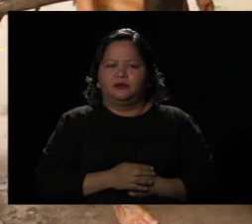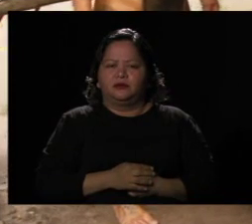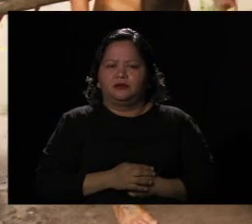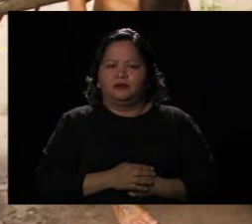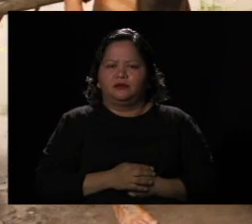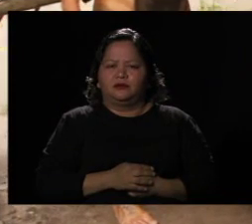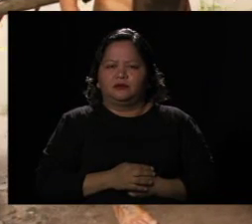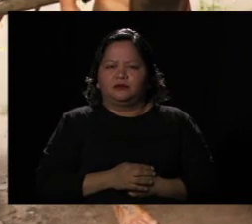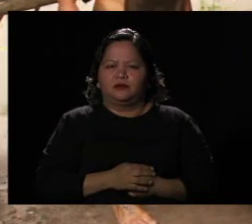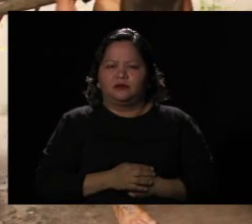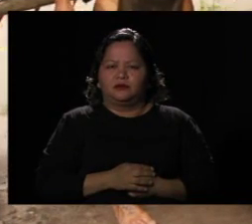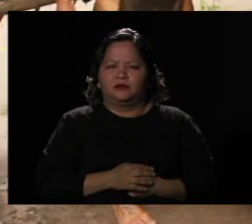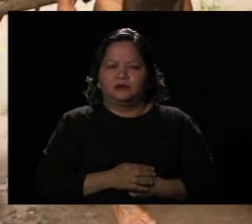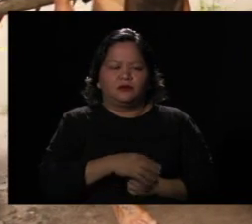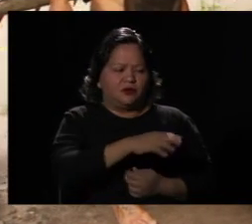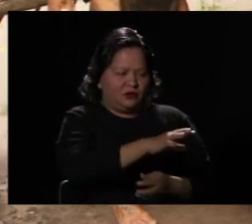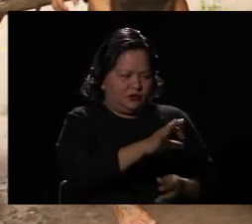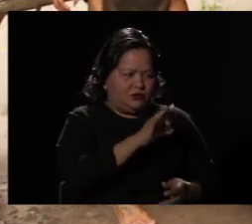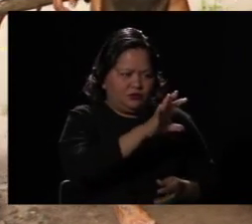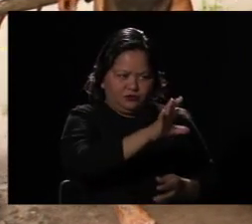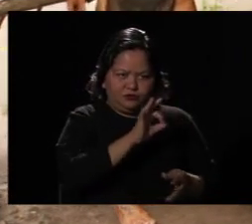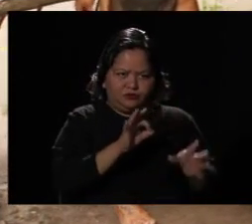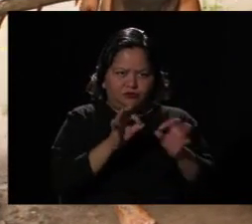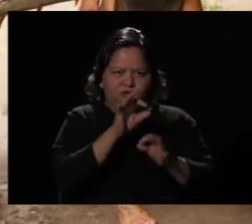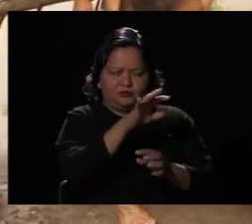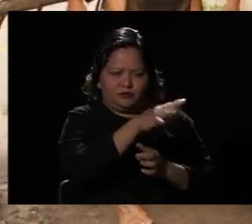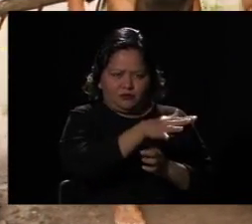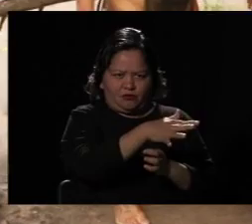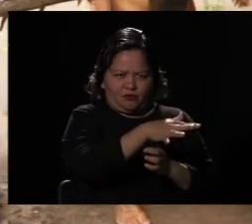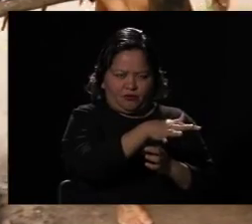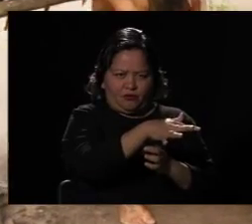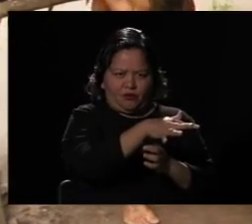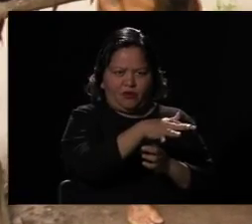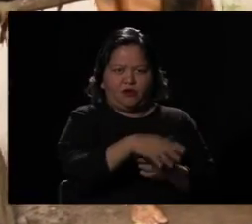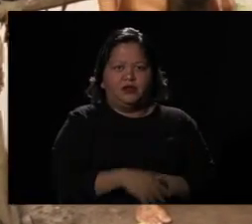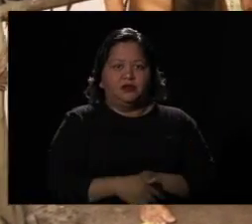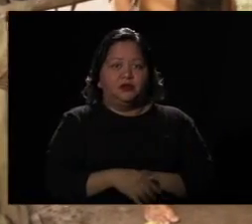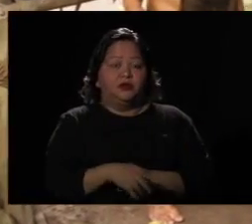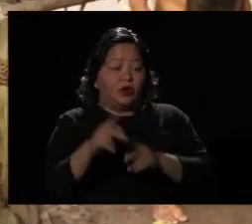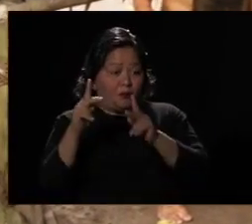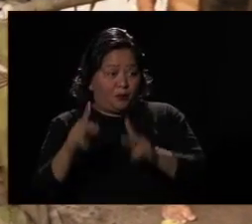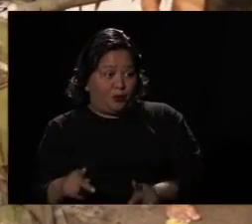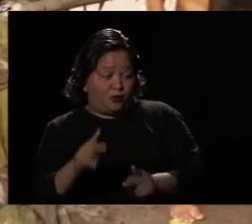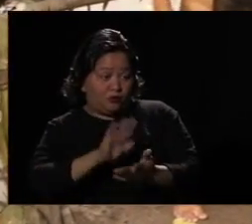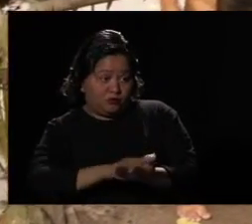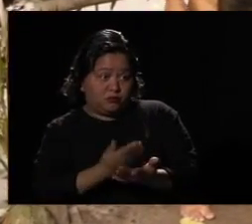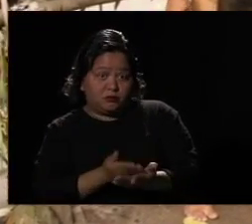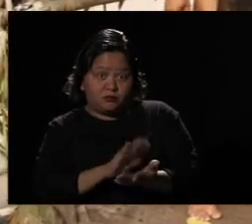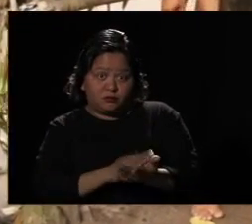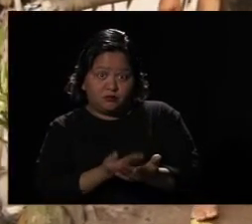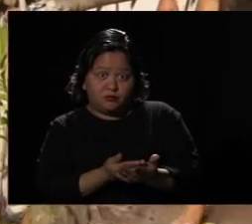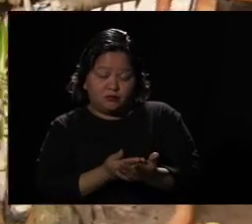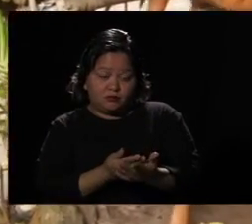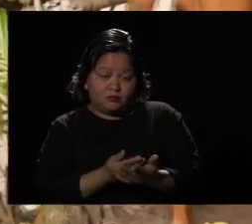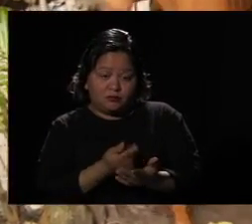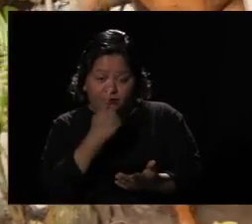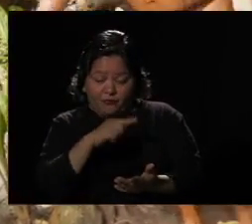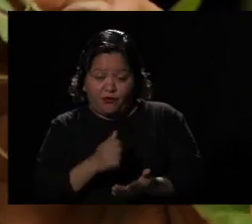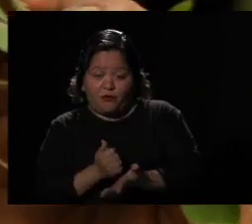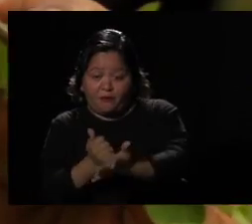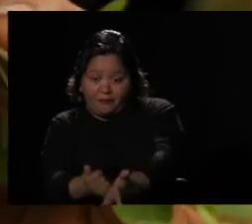Finetnina utago I aamti itentagotnya na uhano za ufamfi ini na hagon